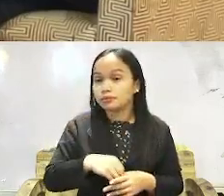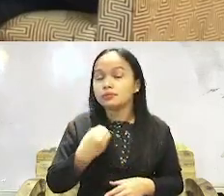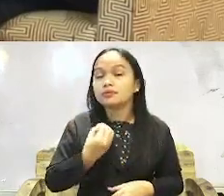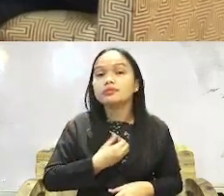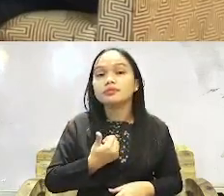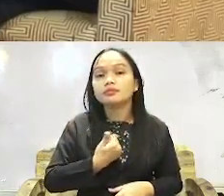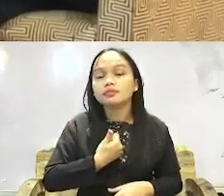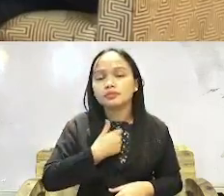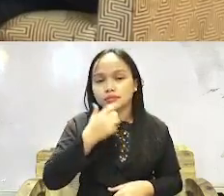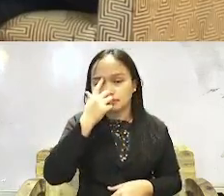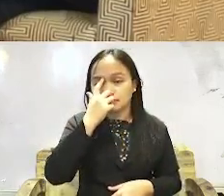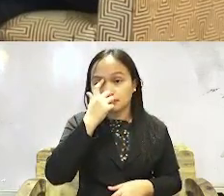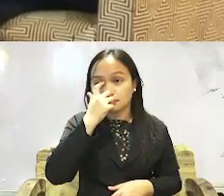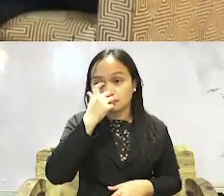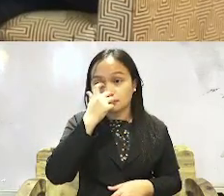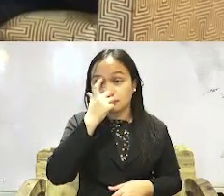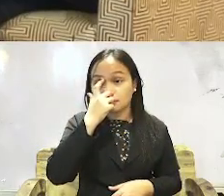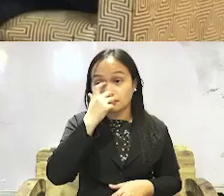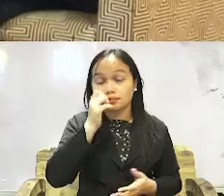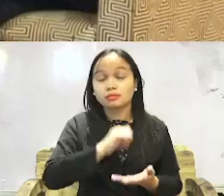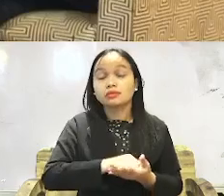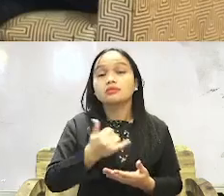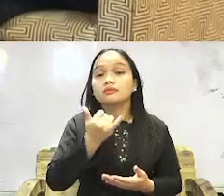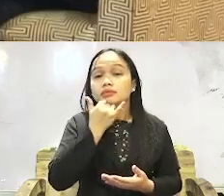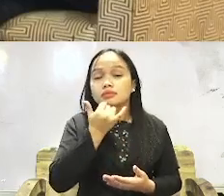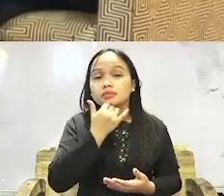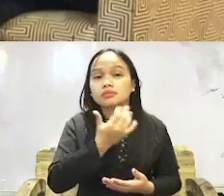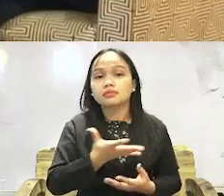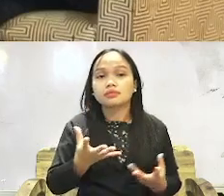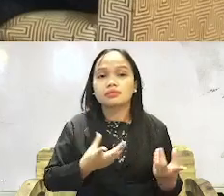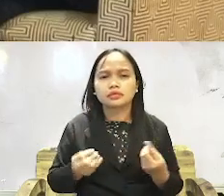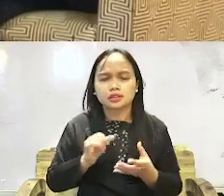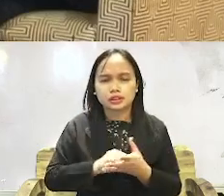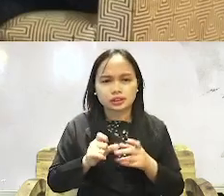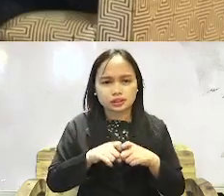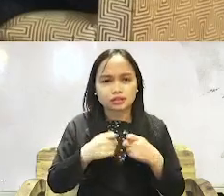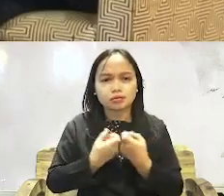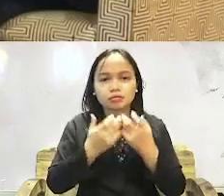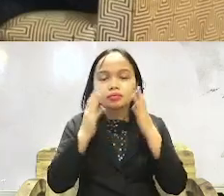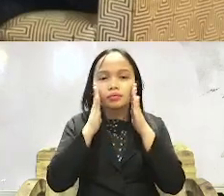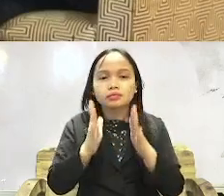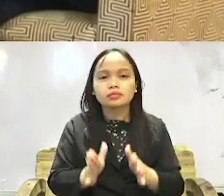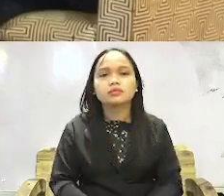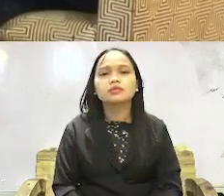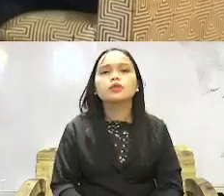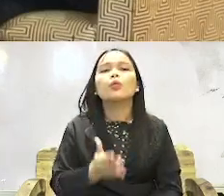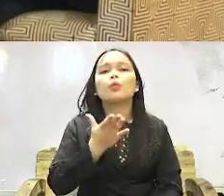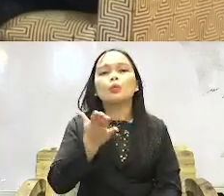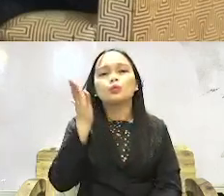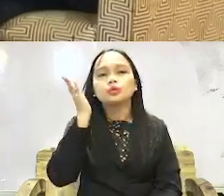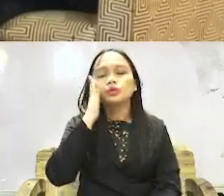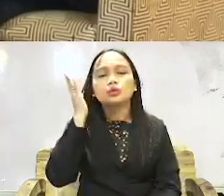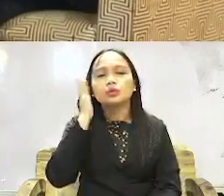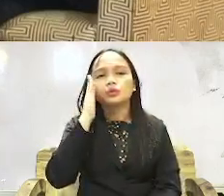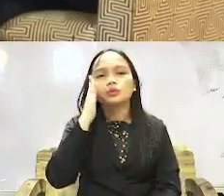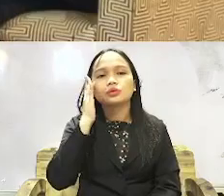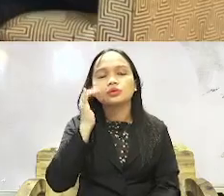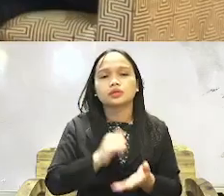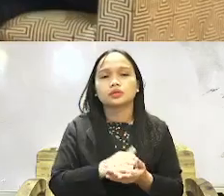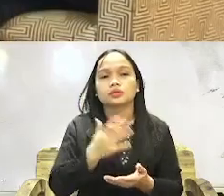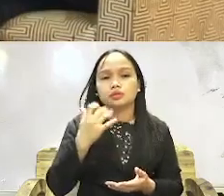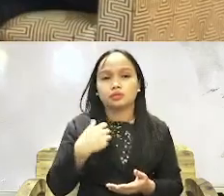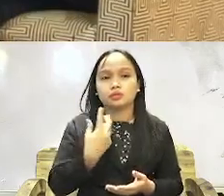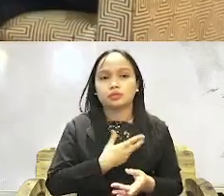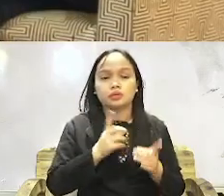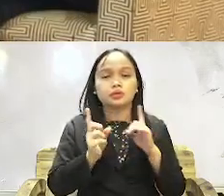na mali yung ginagawa natin. Kaya ating focus, dun tayo sa pagmamahal ng Diyos. Kasi you know, dahil dito sa pinag-usapan natin